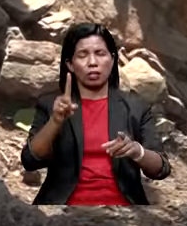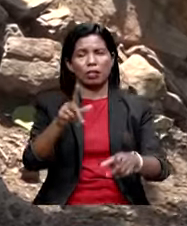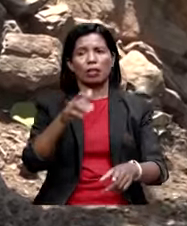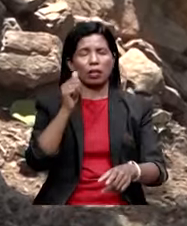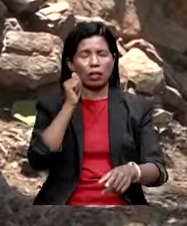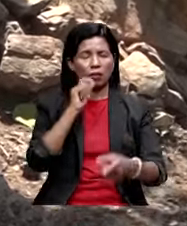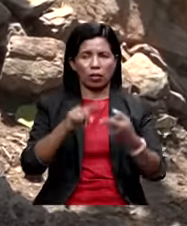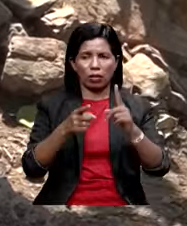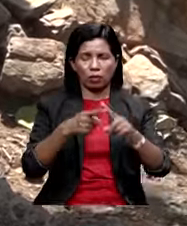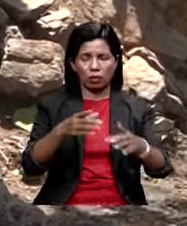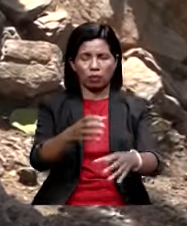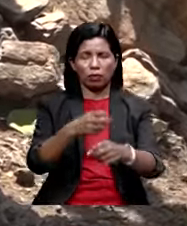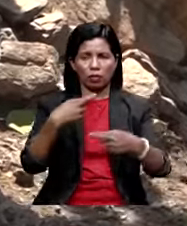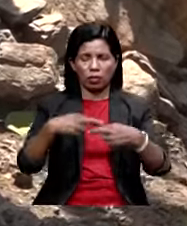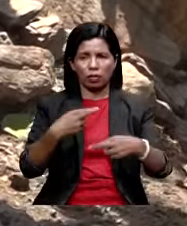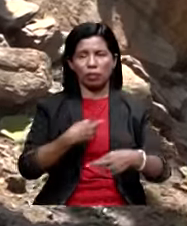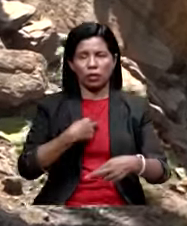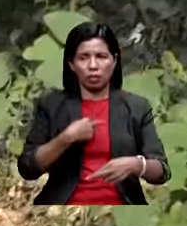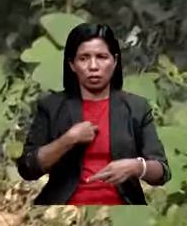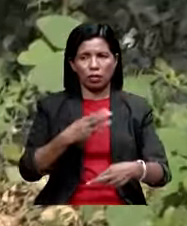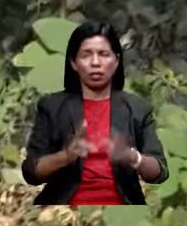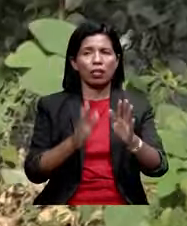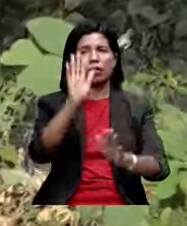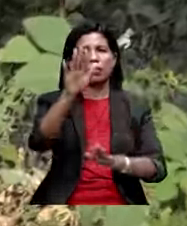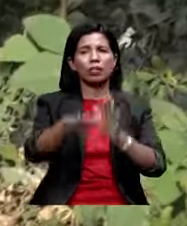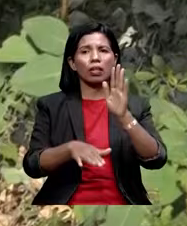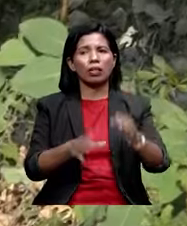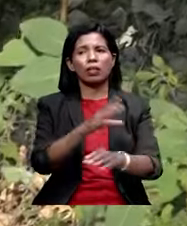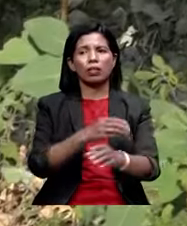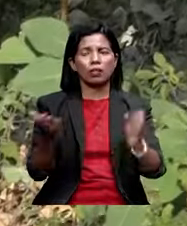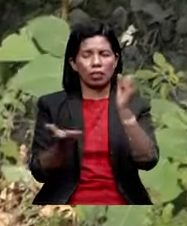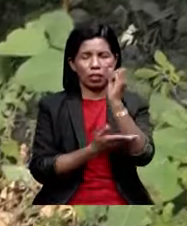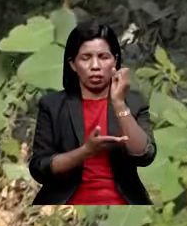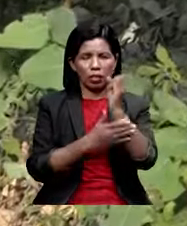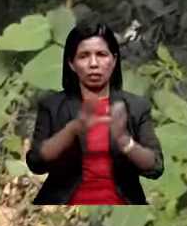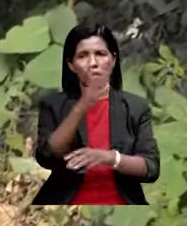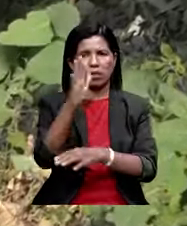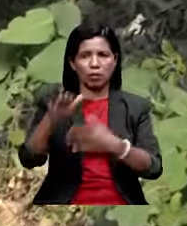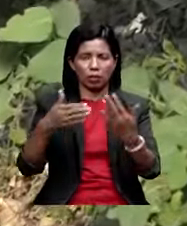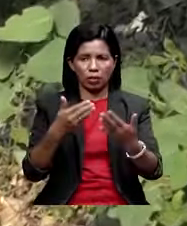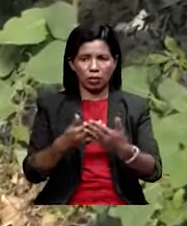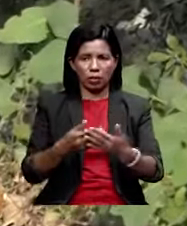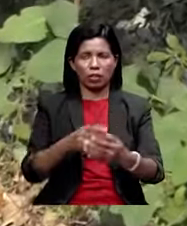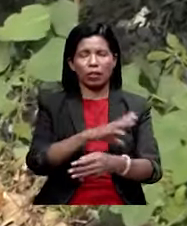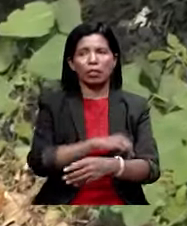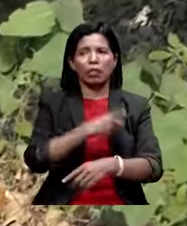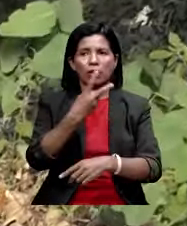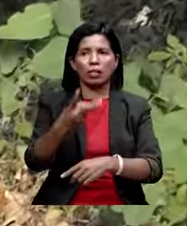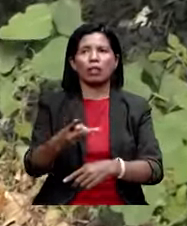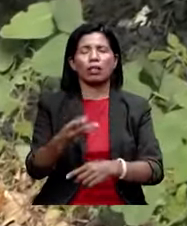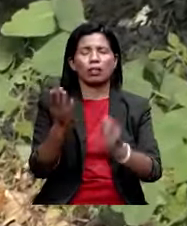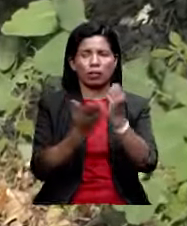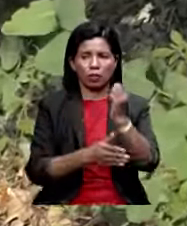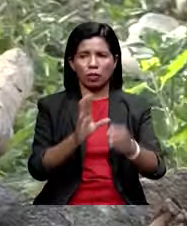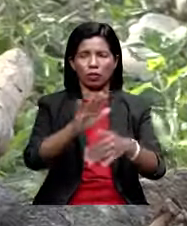ne brani foti risku banyaan saiba ibu burleten hodi tesi ai sira ne hatun husi leten mai krai sabir ne